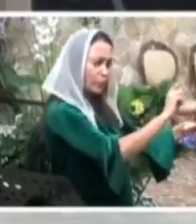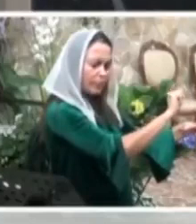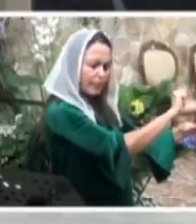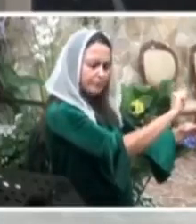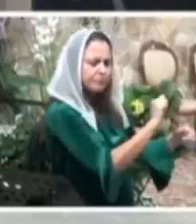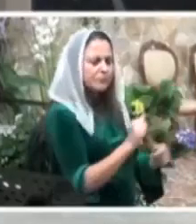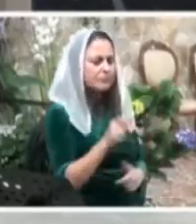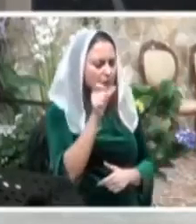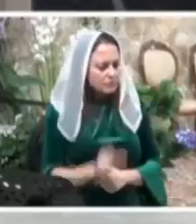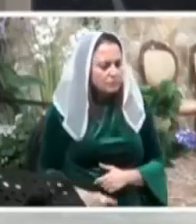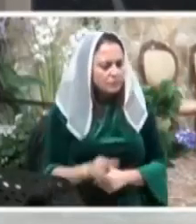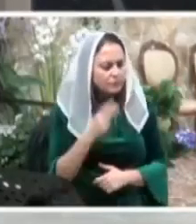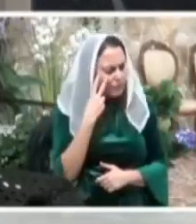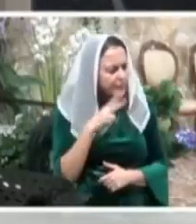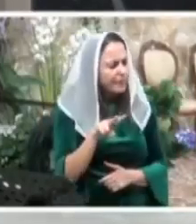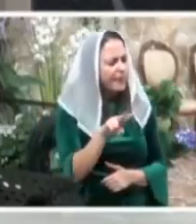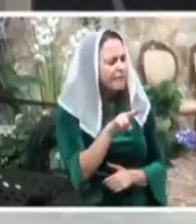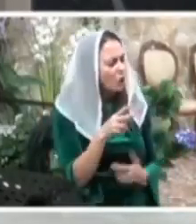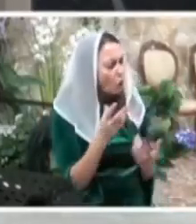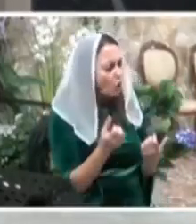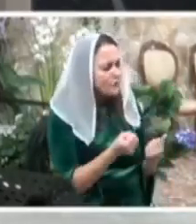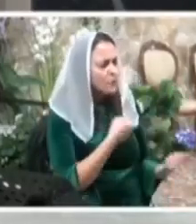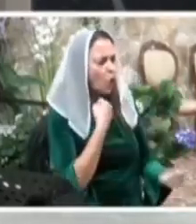che abbiamo letto